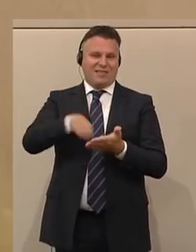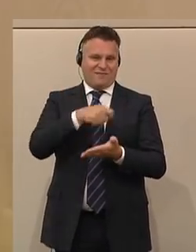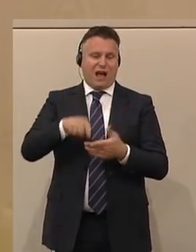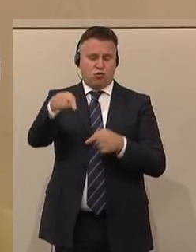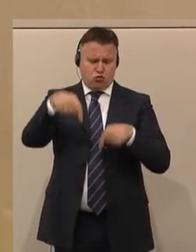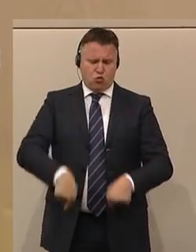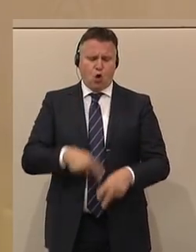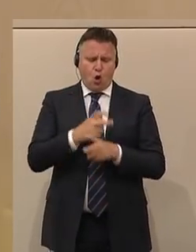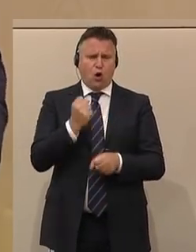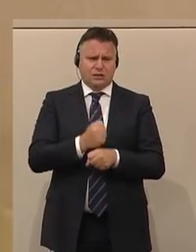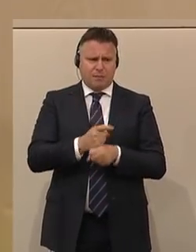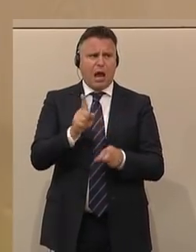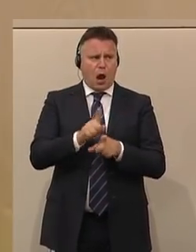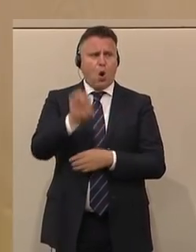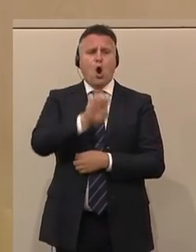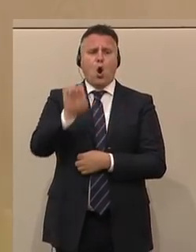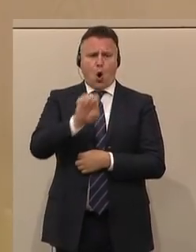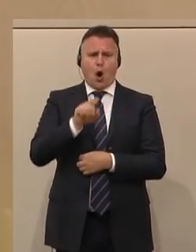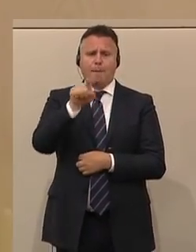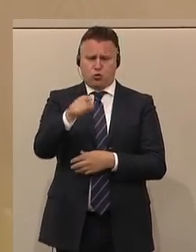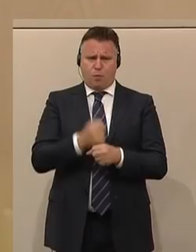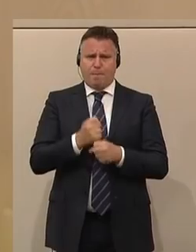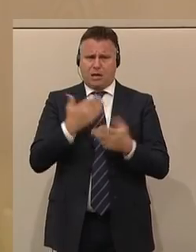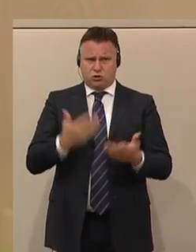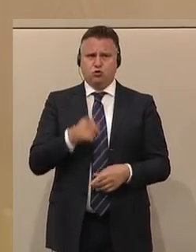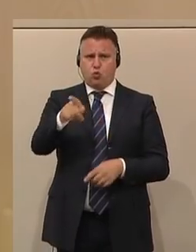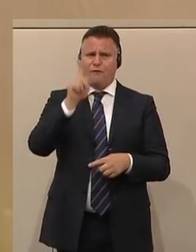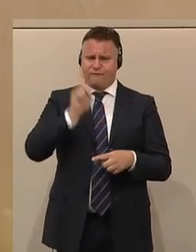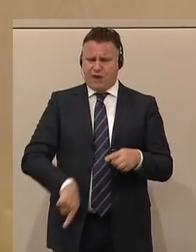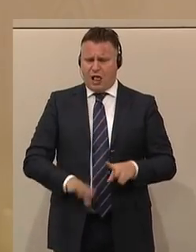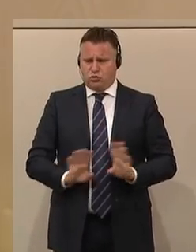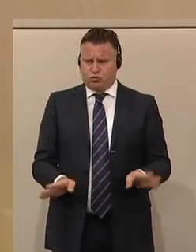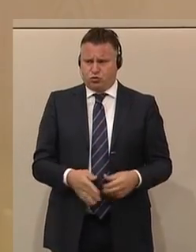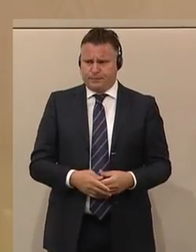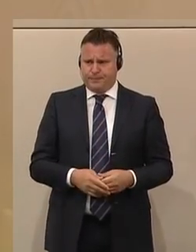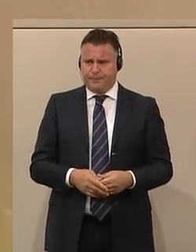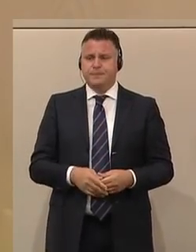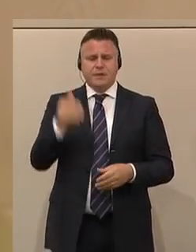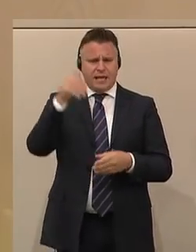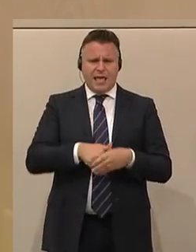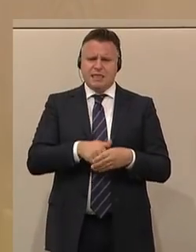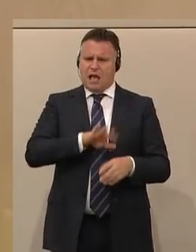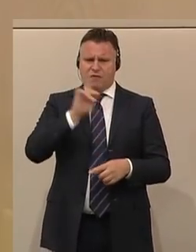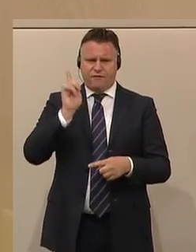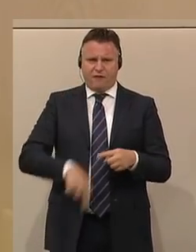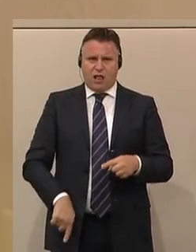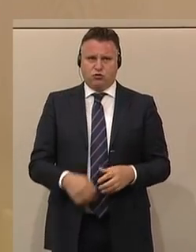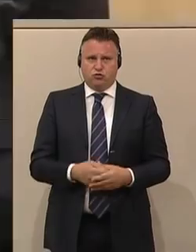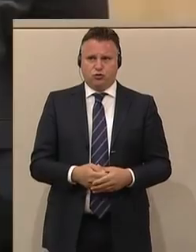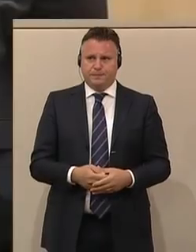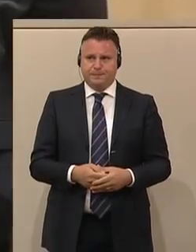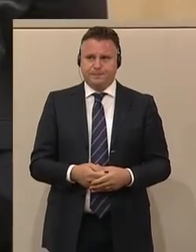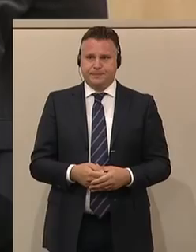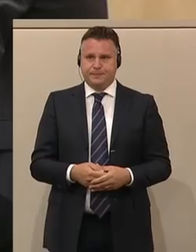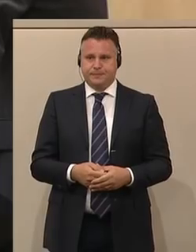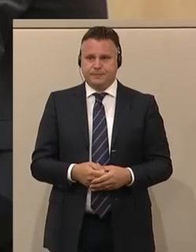Österreich gemacht und jetzt wollen Sie es in Europa machen. Das ist grundfalsch. Das ist grundfalsch.